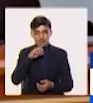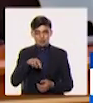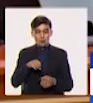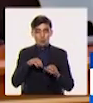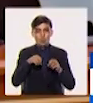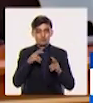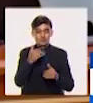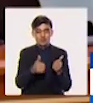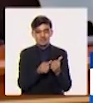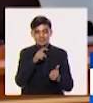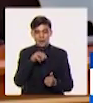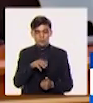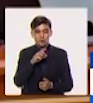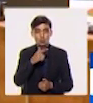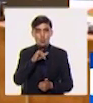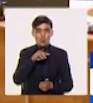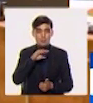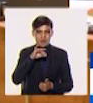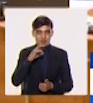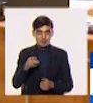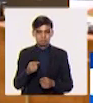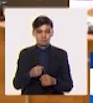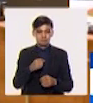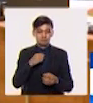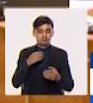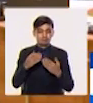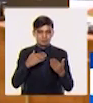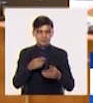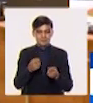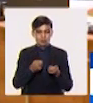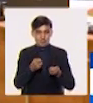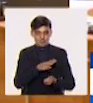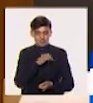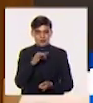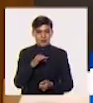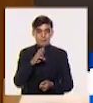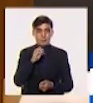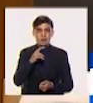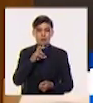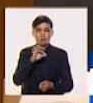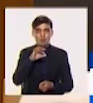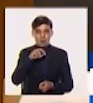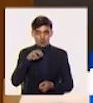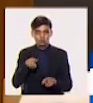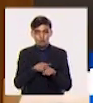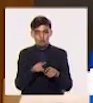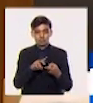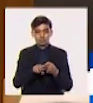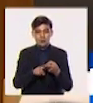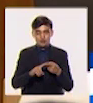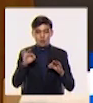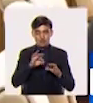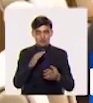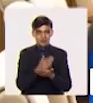Нығматулиннің орынбасары Гүлмира Исимбаева төрағалық етті. Бұған дейін мәжілісмен Бекболат Тілеуханның да коронавирус жұқтырғаны айтылған